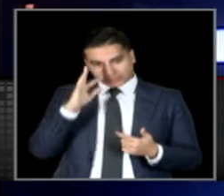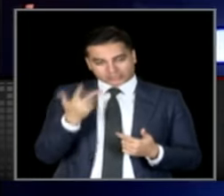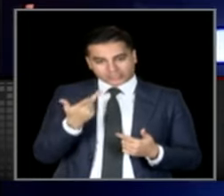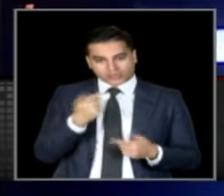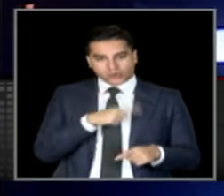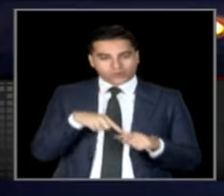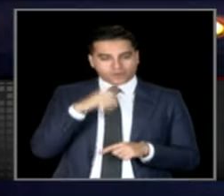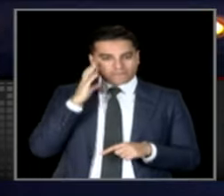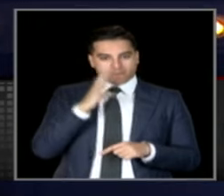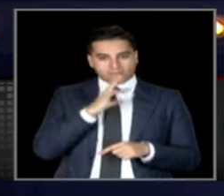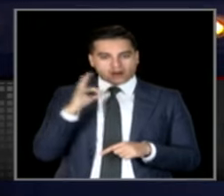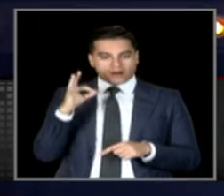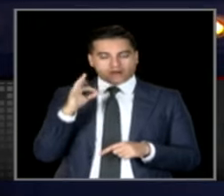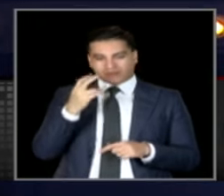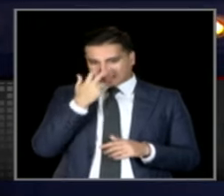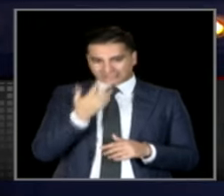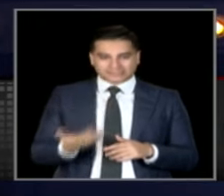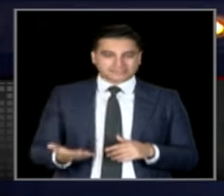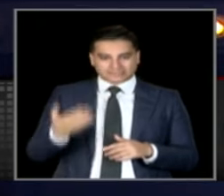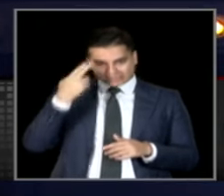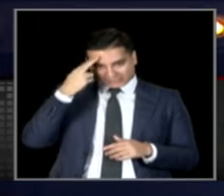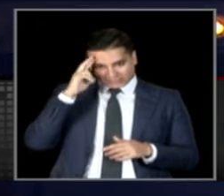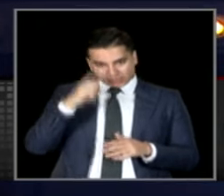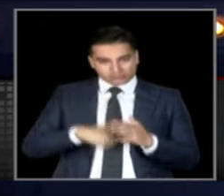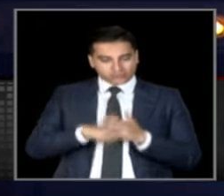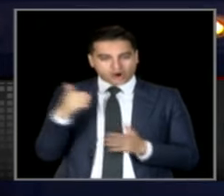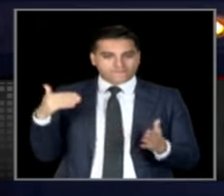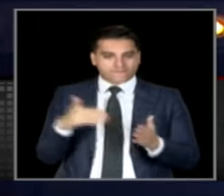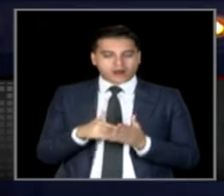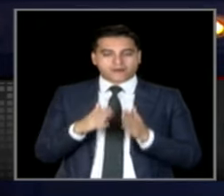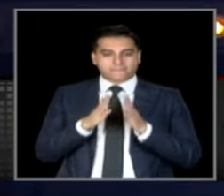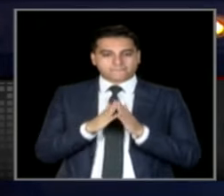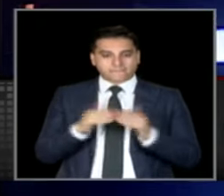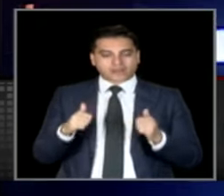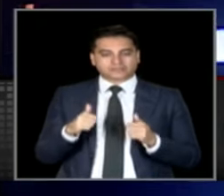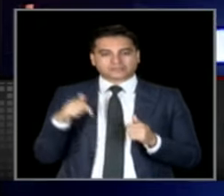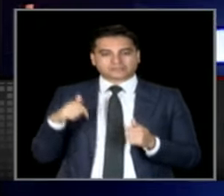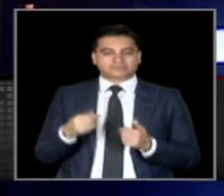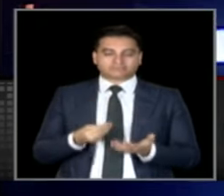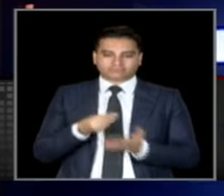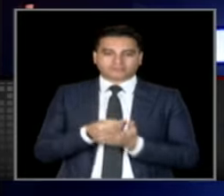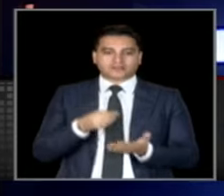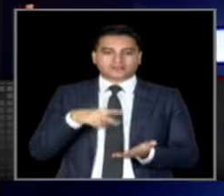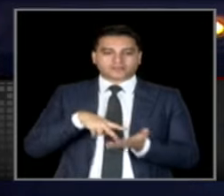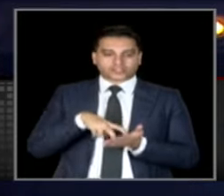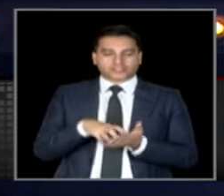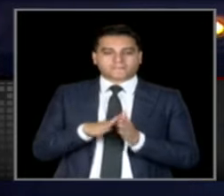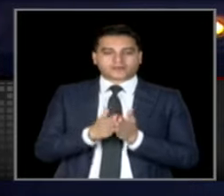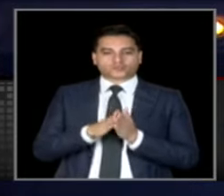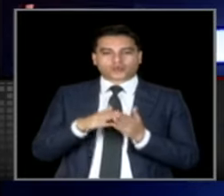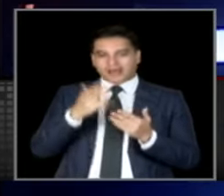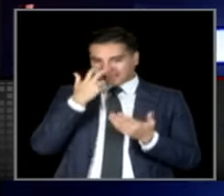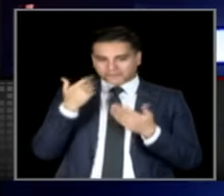من الجالية الأرمينية، وحصل على الجنسية المصرية 1955. أحمد